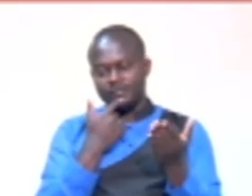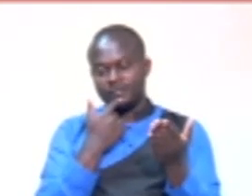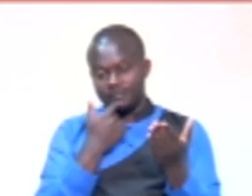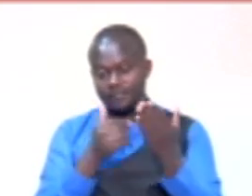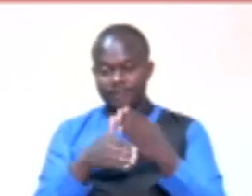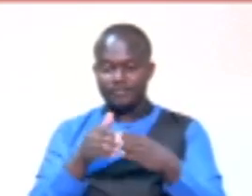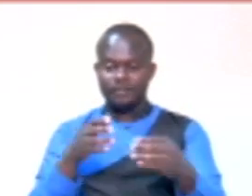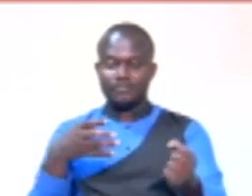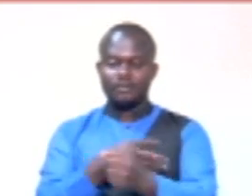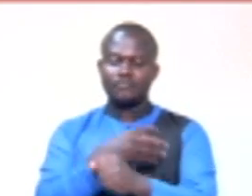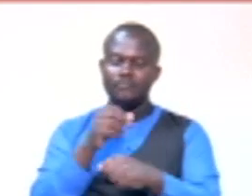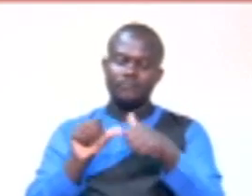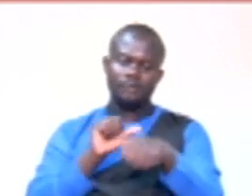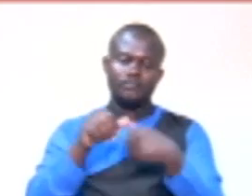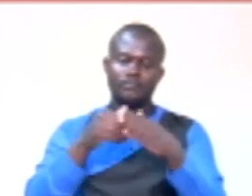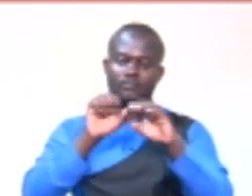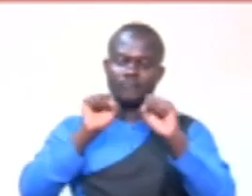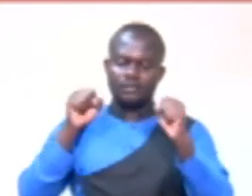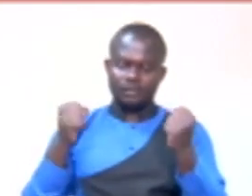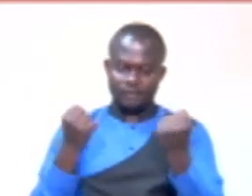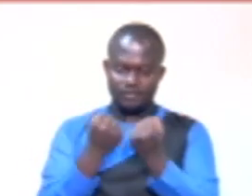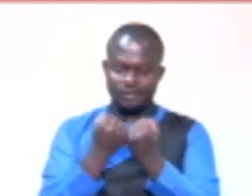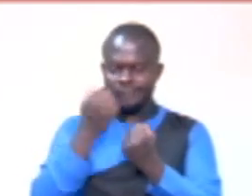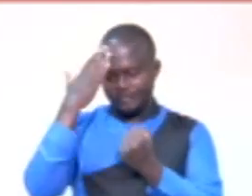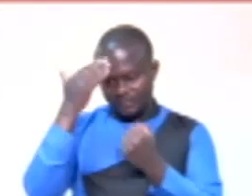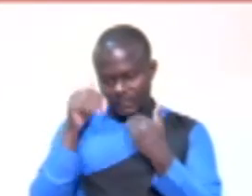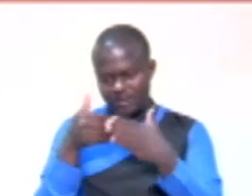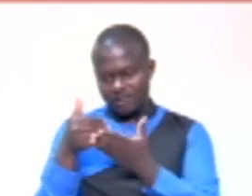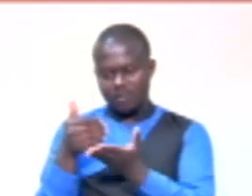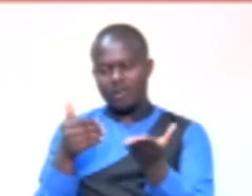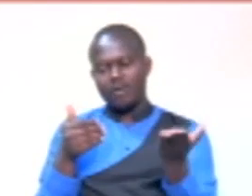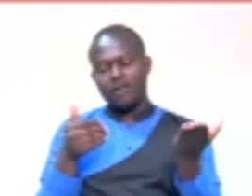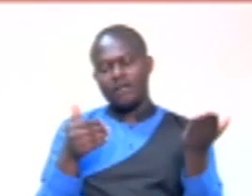kubaka ubushobozi mu bijyanye na za systems kugira ngo